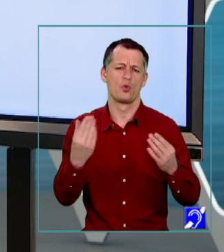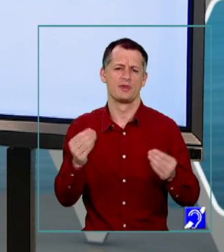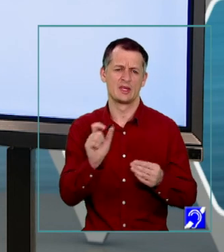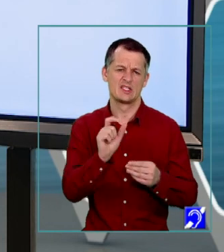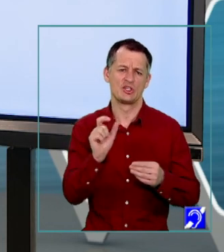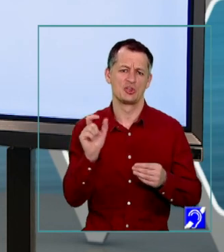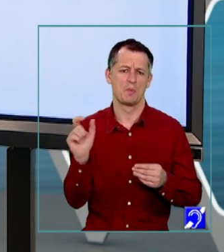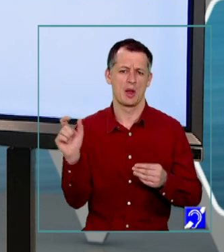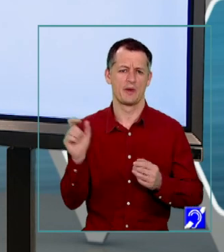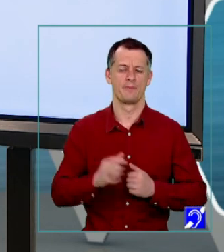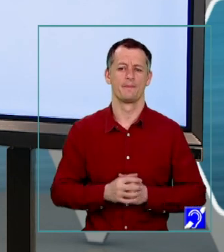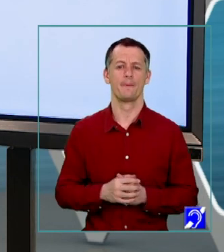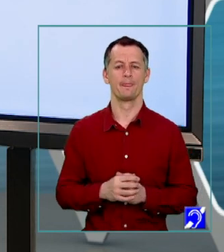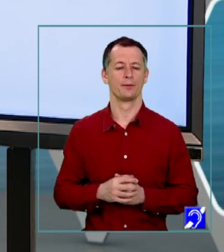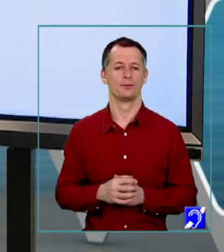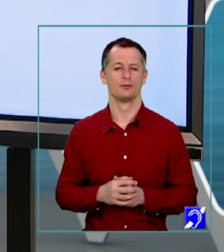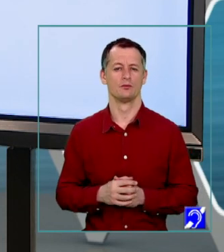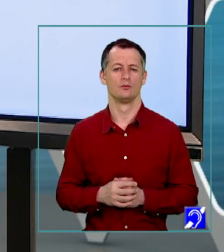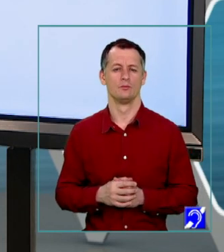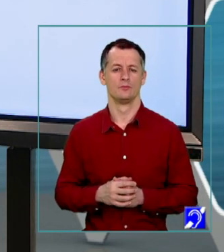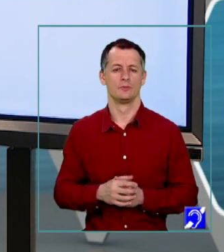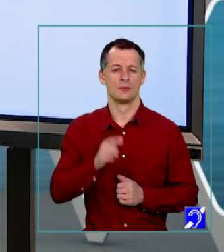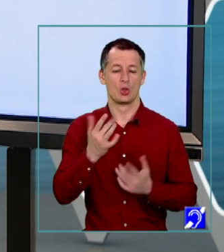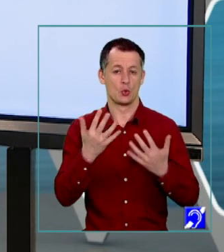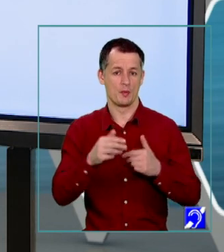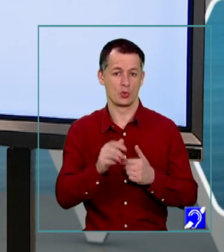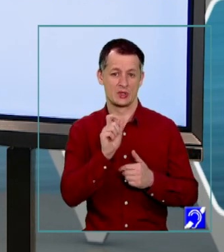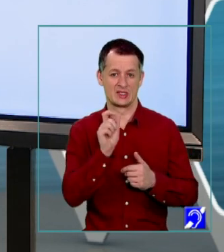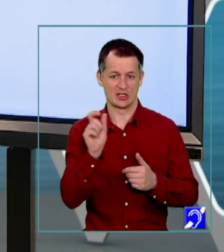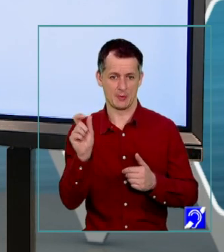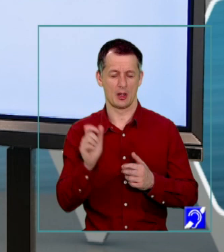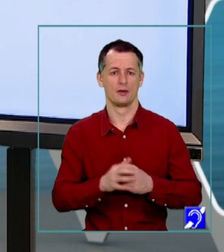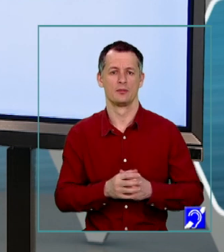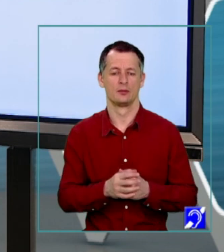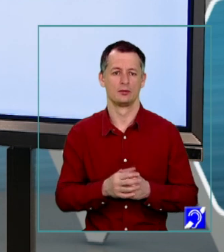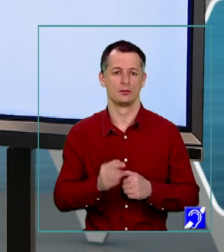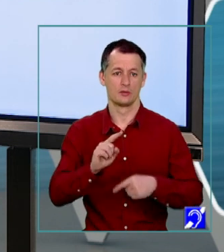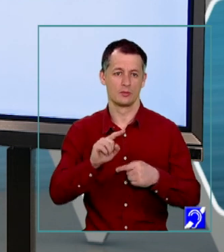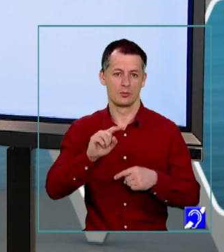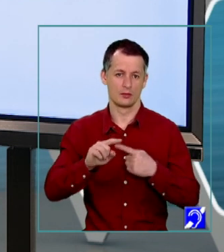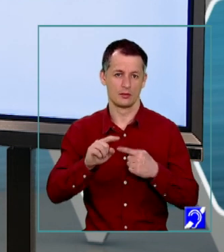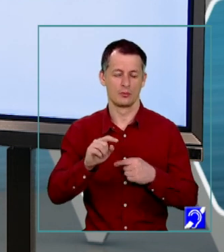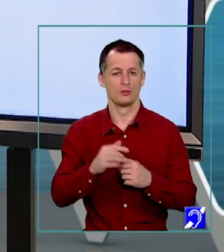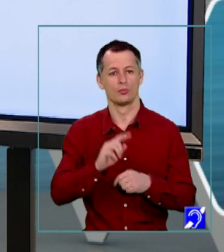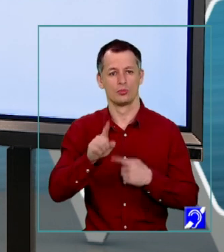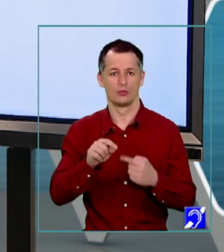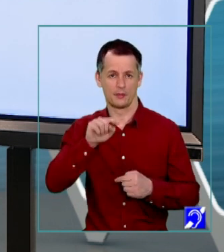decimale. De regulă, numărul de decimale, numit număr de decimale